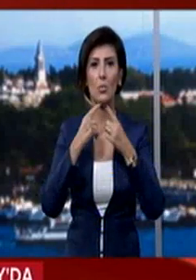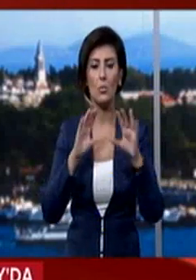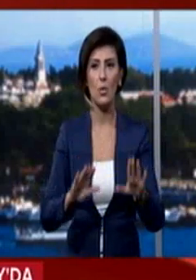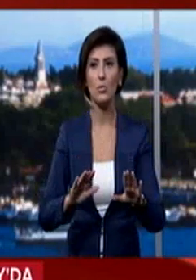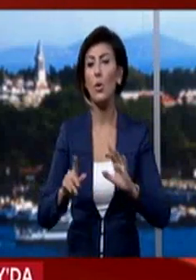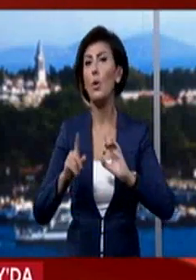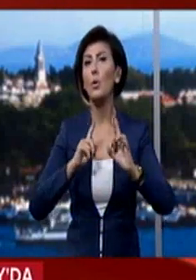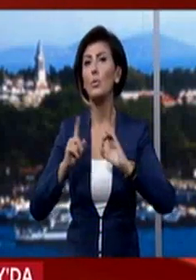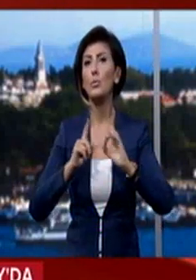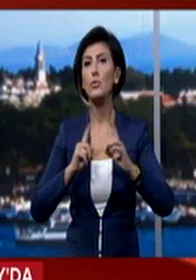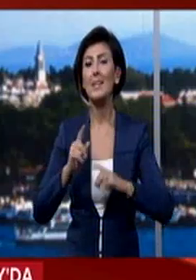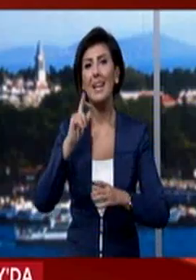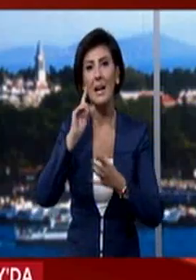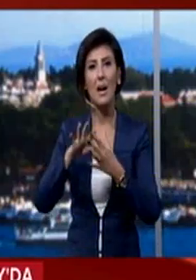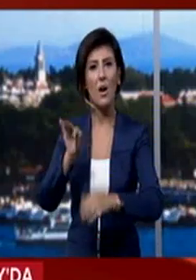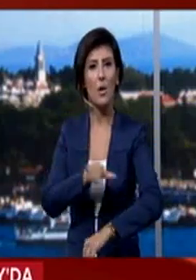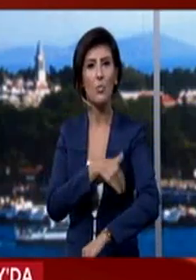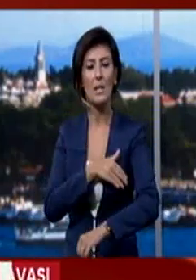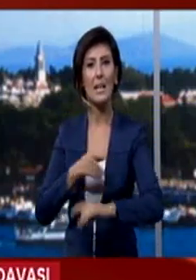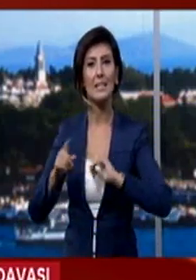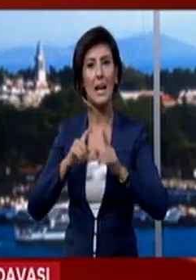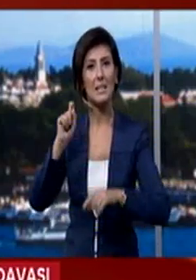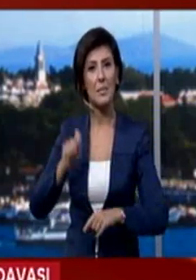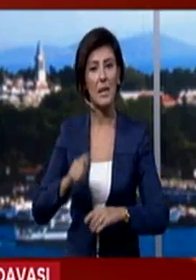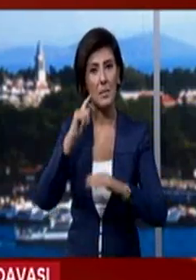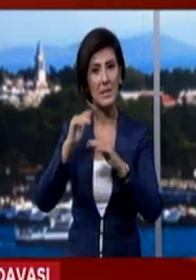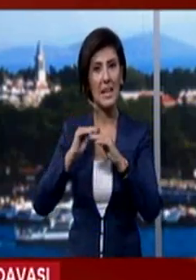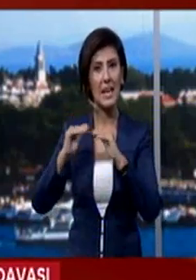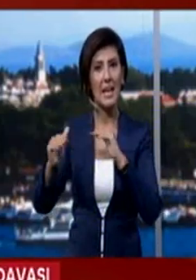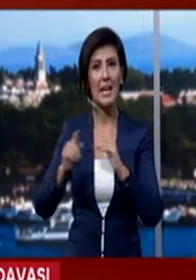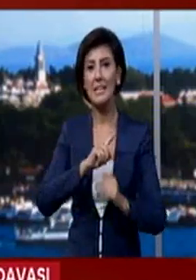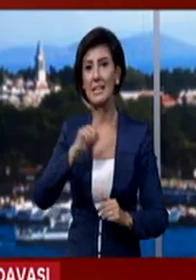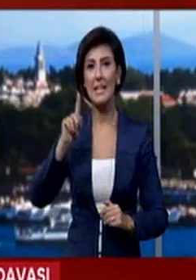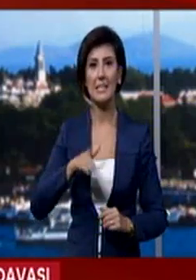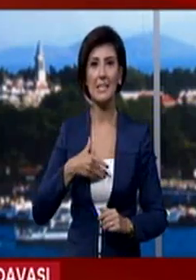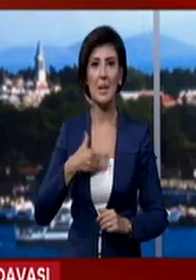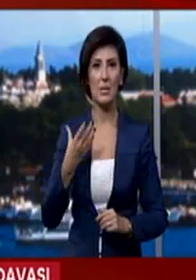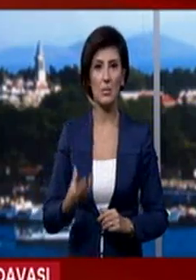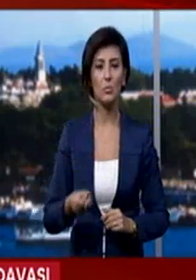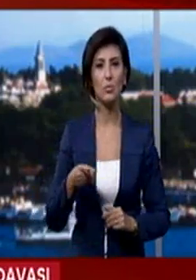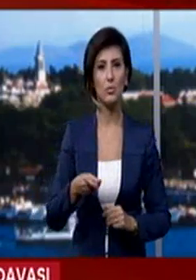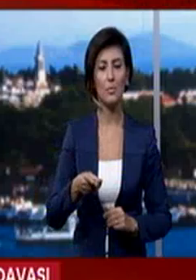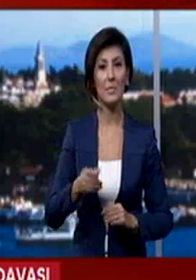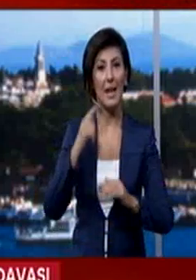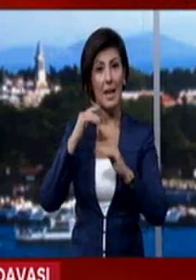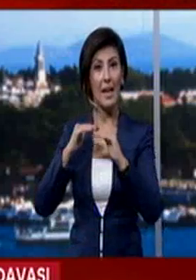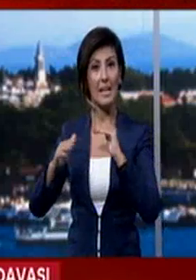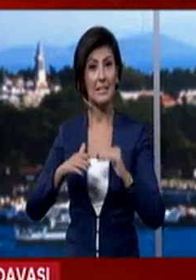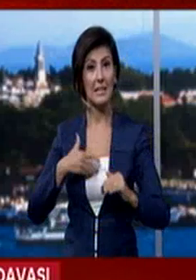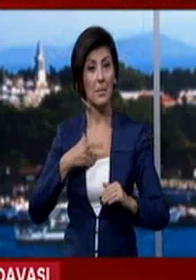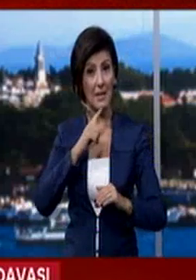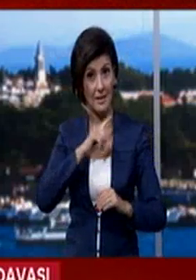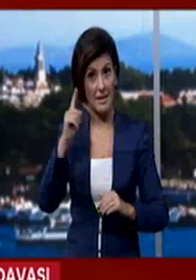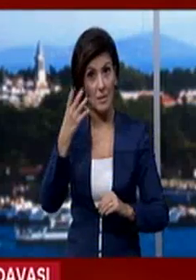Dairesi'nde görülüyor. Duruşmada sanık avukatları yargılamayı yapan heyetin reddi talebinde bulunmuştu. Heyetin talebi